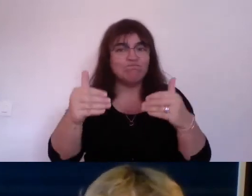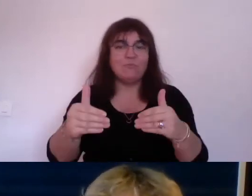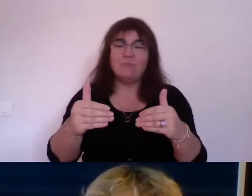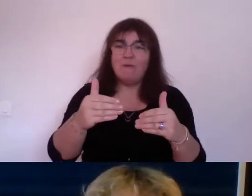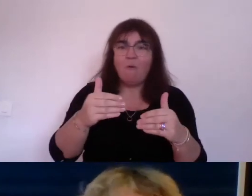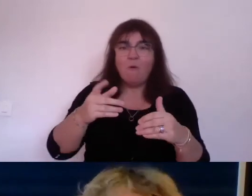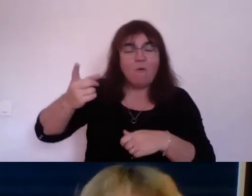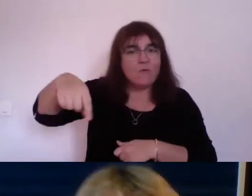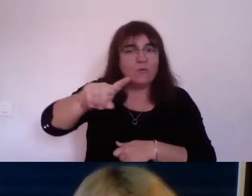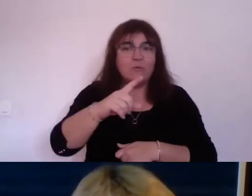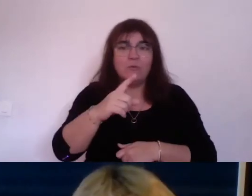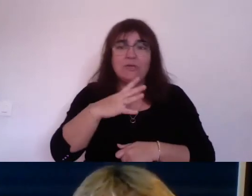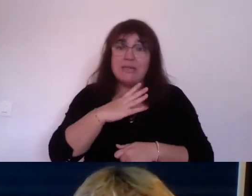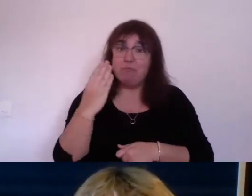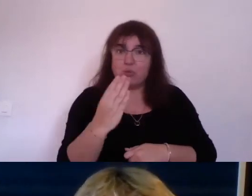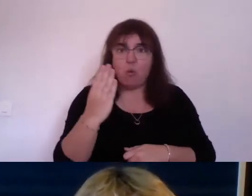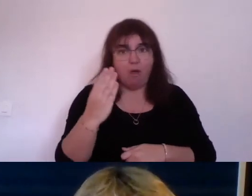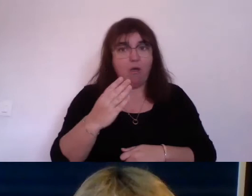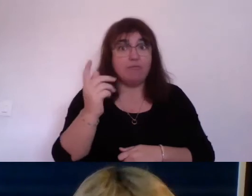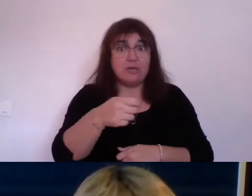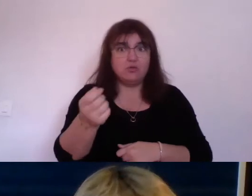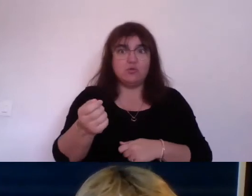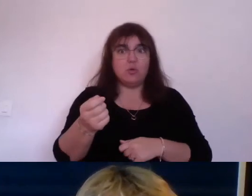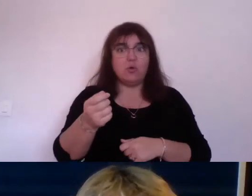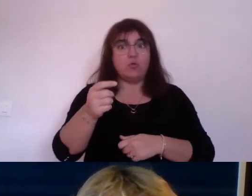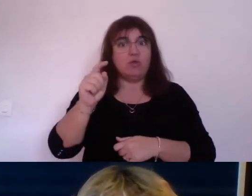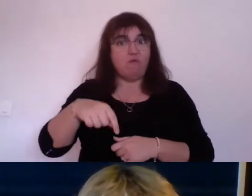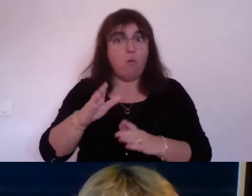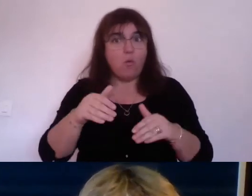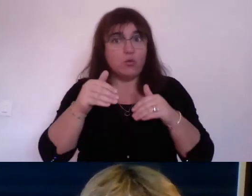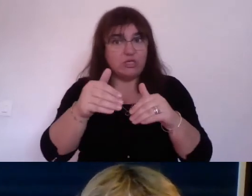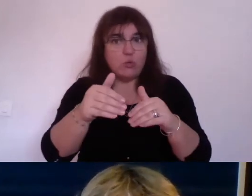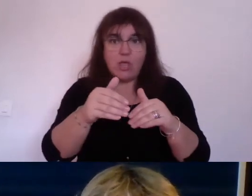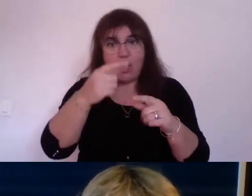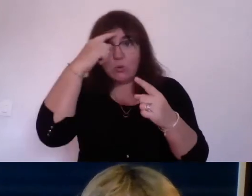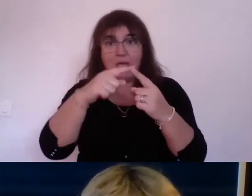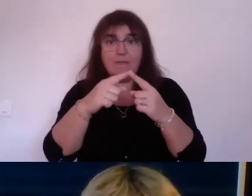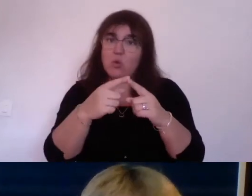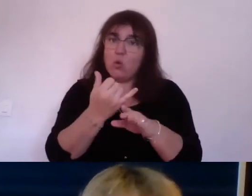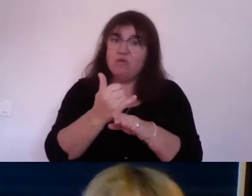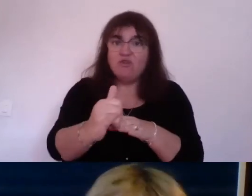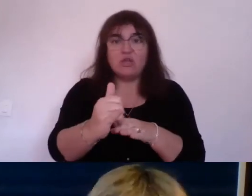l'engouement et la nécessité, en fait, de poursuivre dans ce champ virtuel,